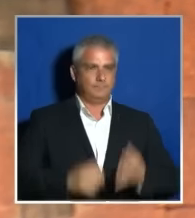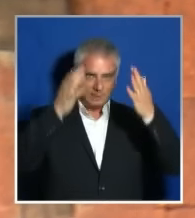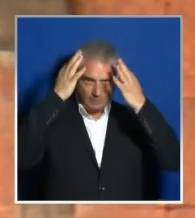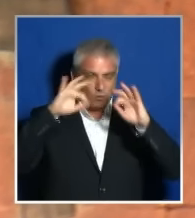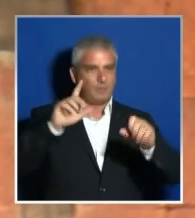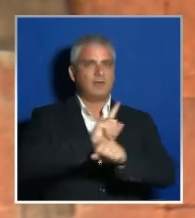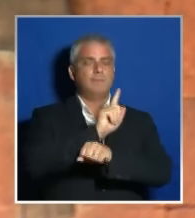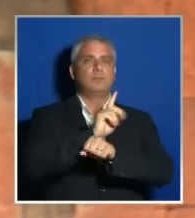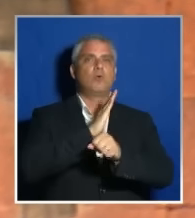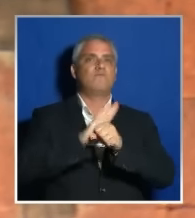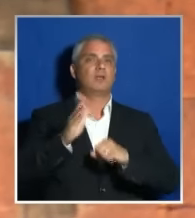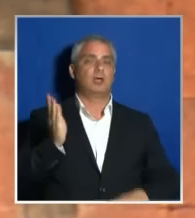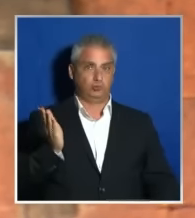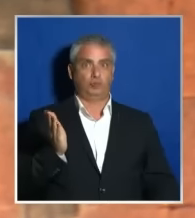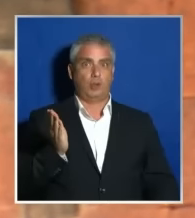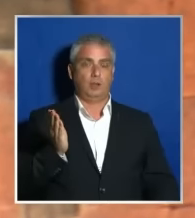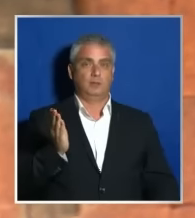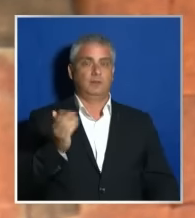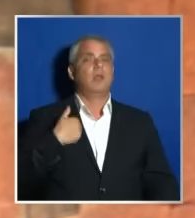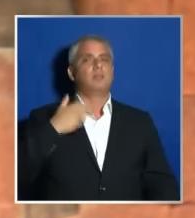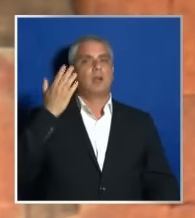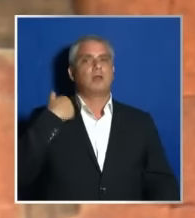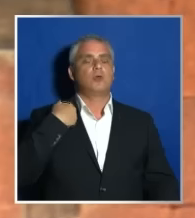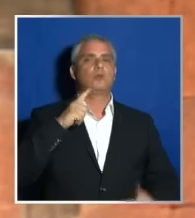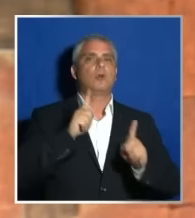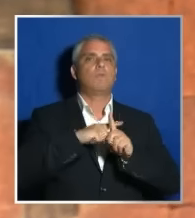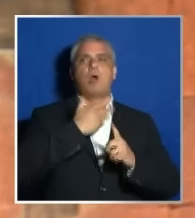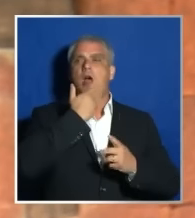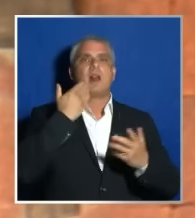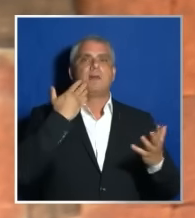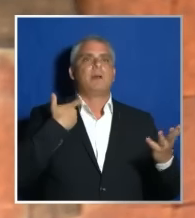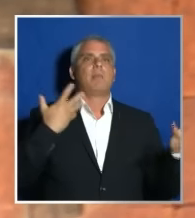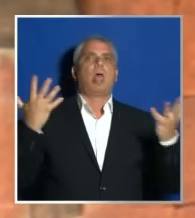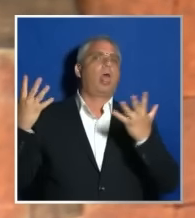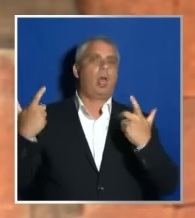מכובדיי, בתקופת השואה היינו אילמים וחסרי מגן.